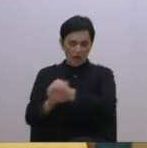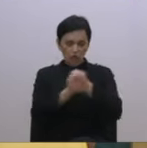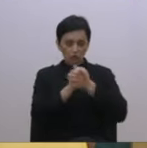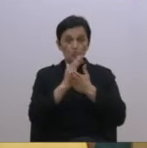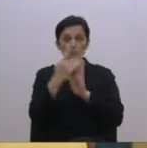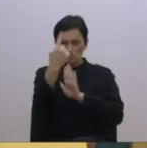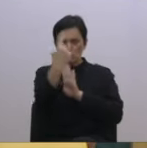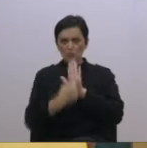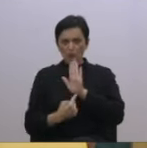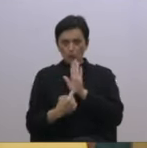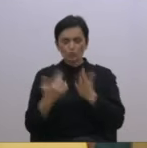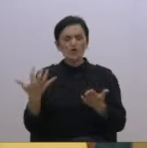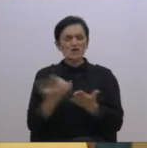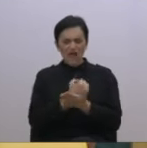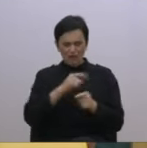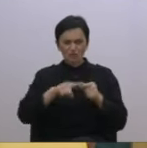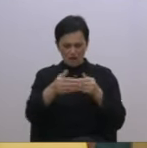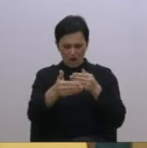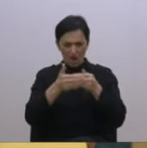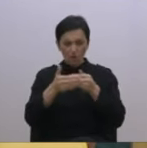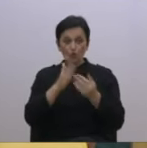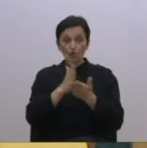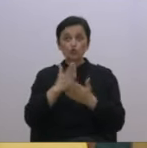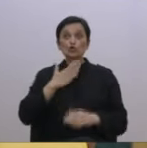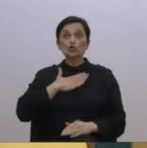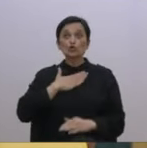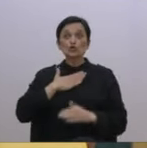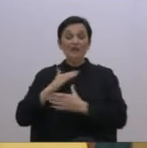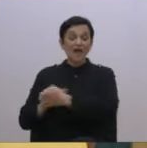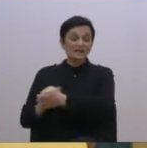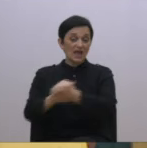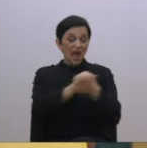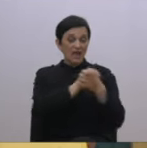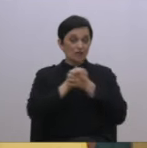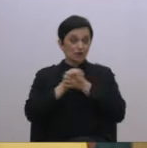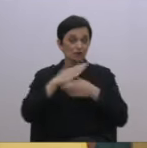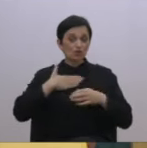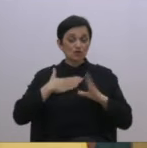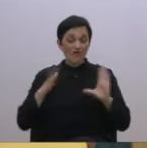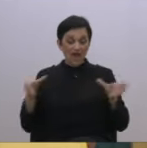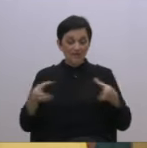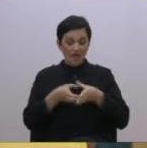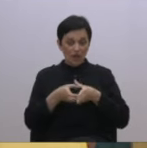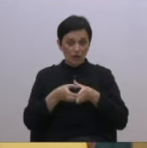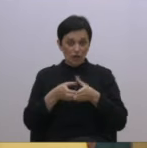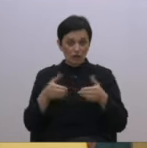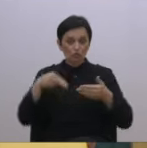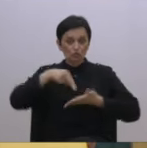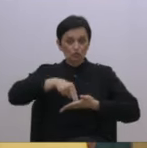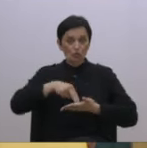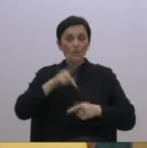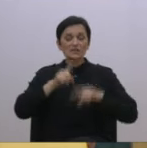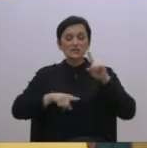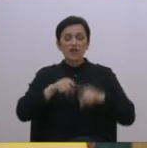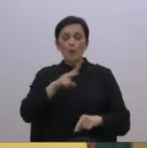მერწმუნეთ, გამარჯვება არის ძალიან ახლოს. ჩვენი ერთიანობით, ჩვენი ერთად გომით, სამშობლოს